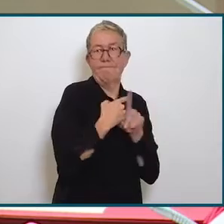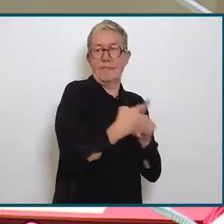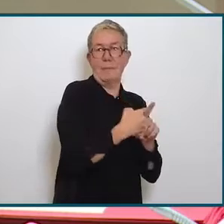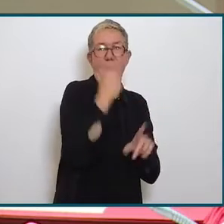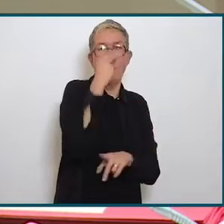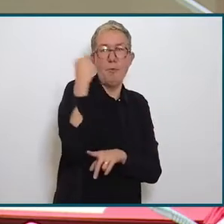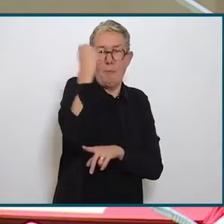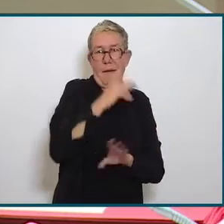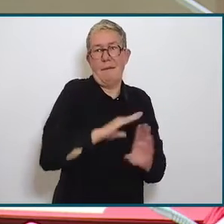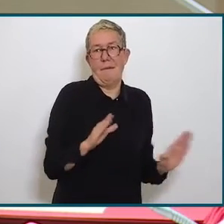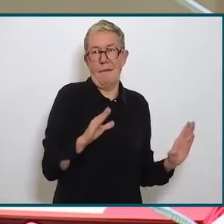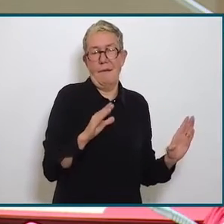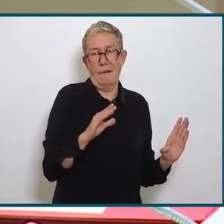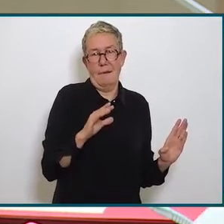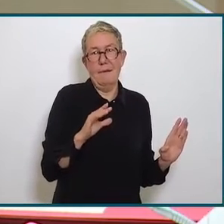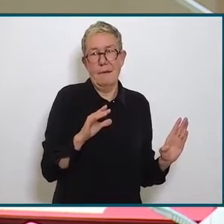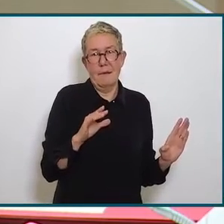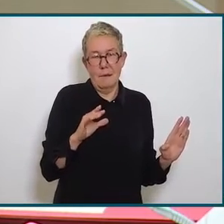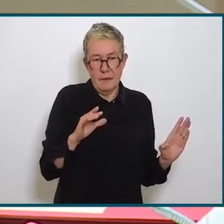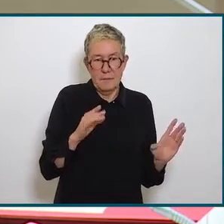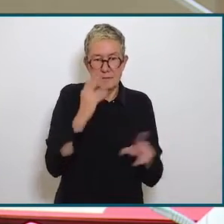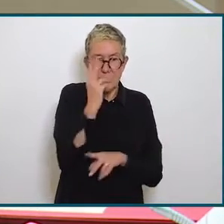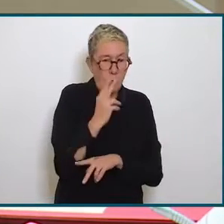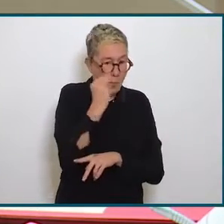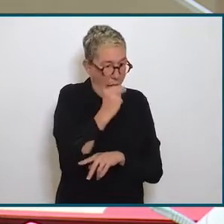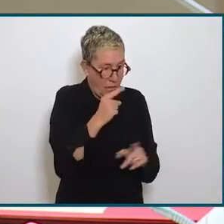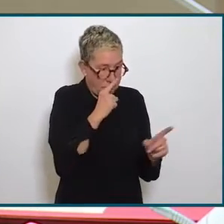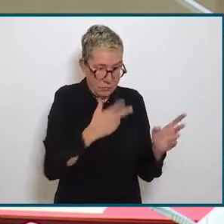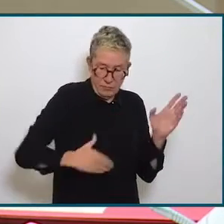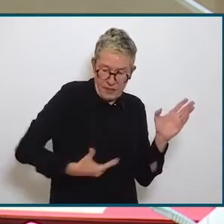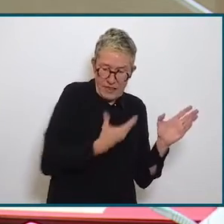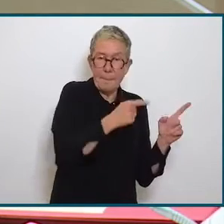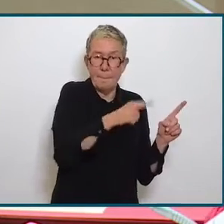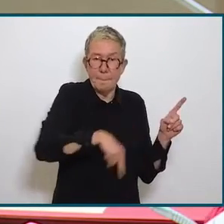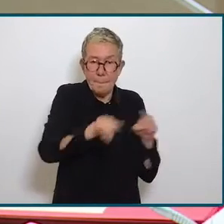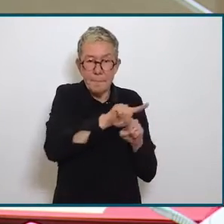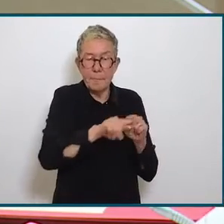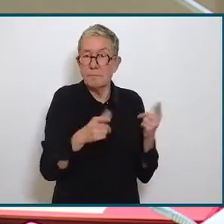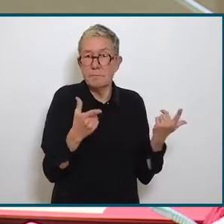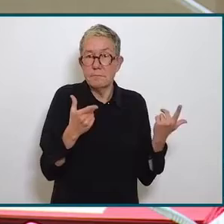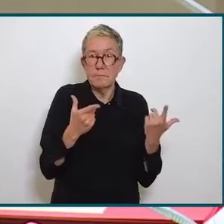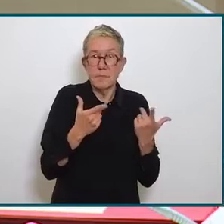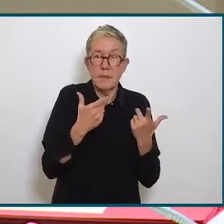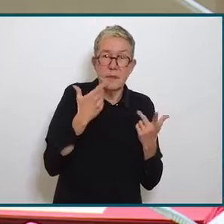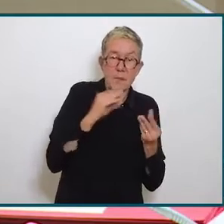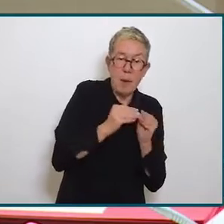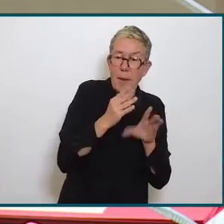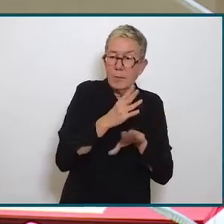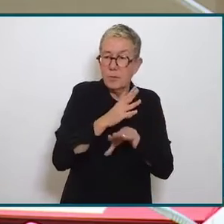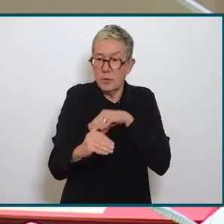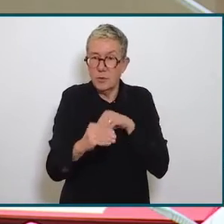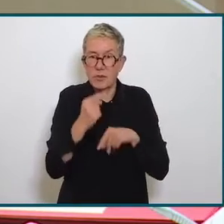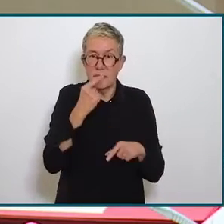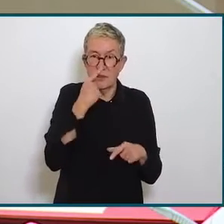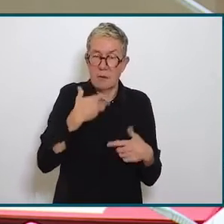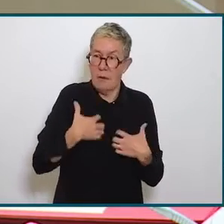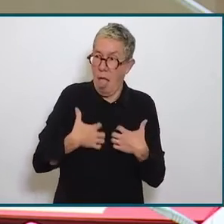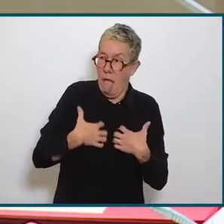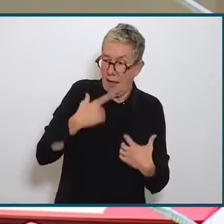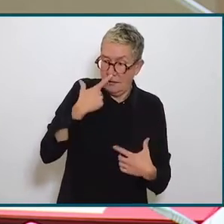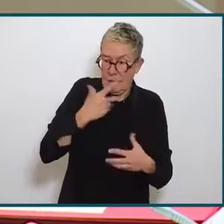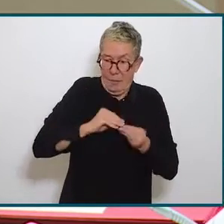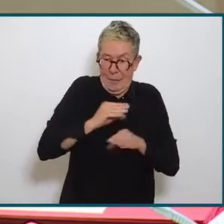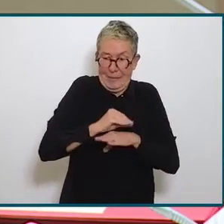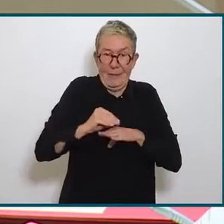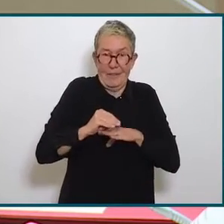de gauche de la sécurité. L'humain en tant que seule réelle solution viable aux problèmes d'insécurité et de sentiment d'insécurité, et